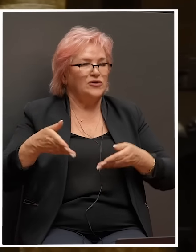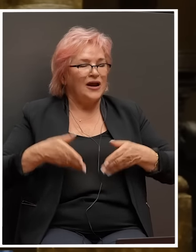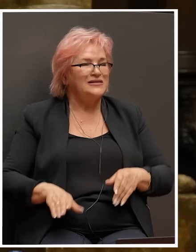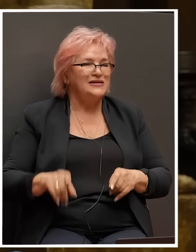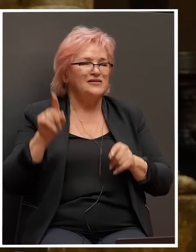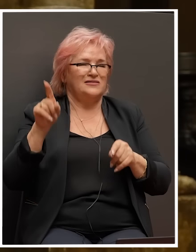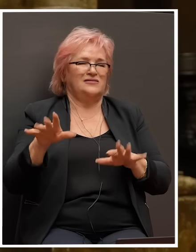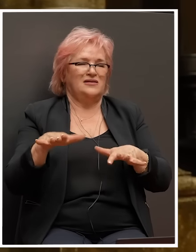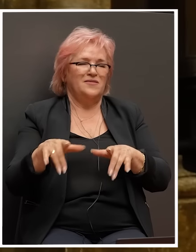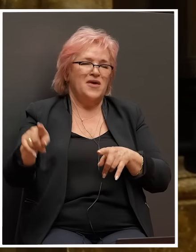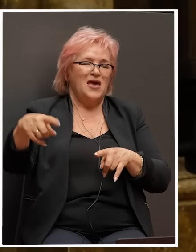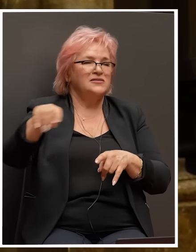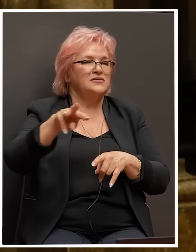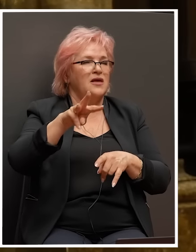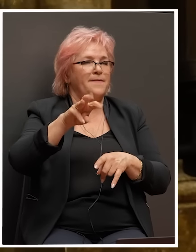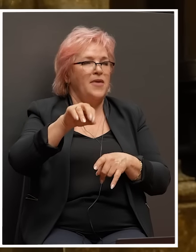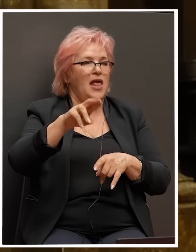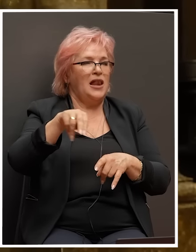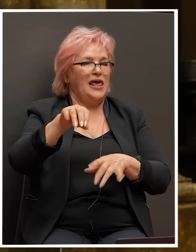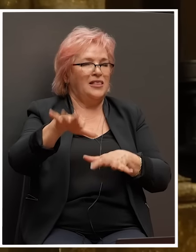Тичино, местечко, которое называется Мелиде.